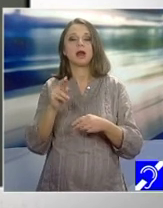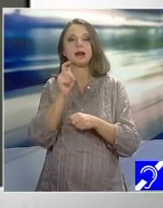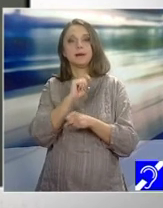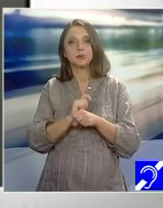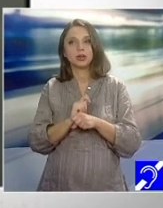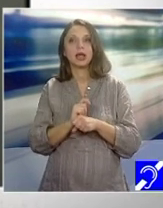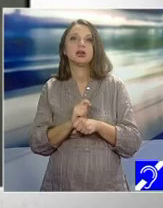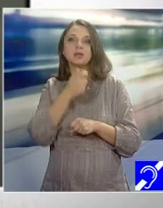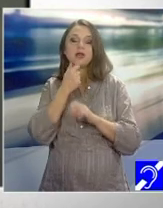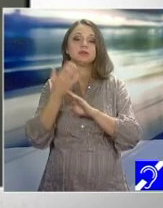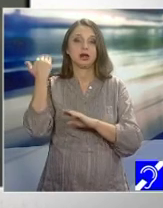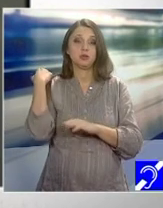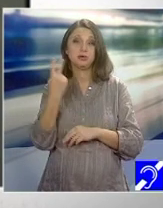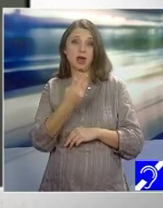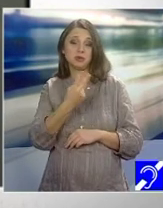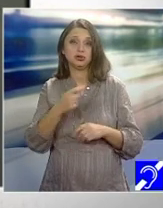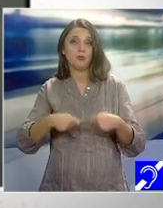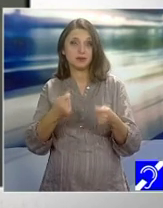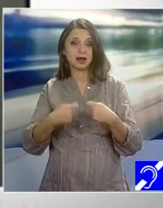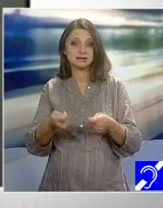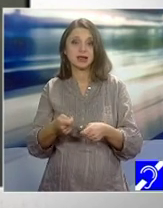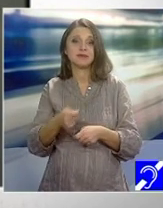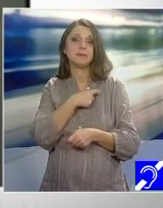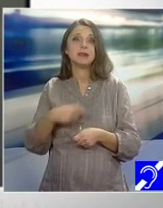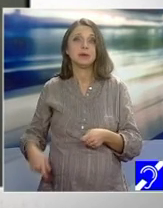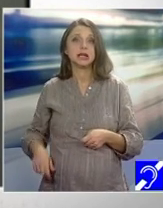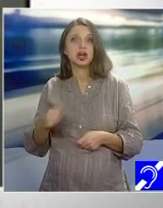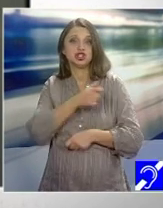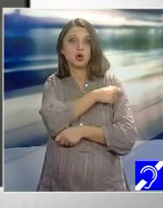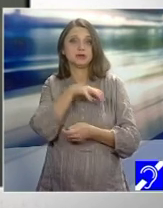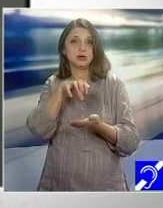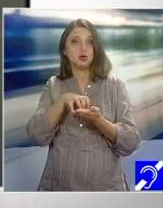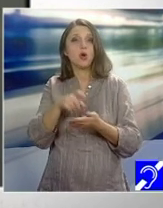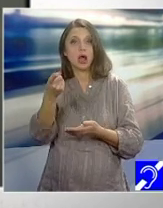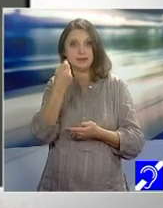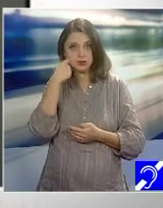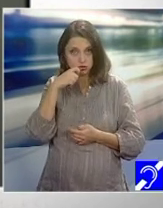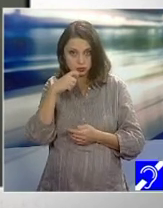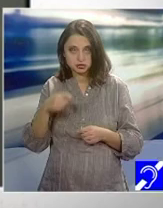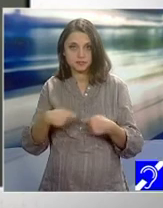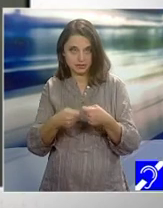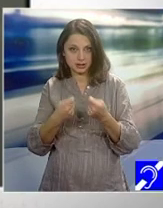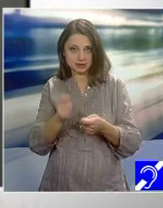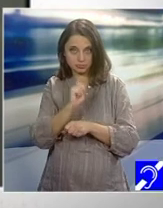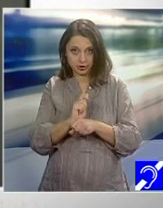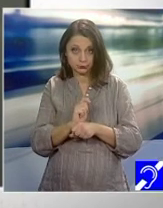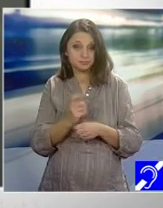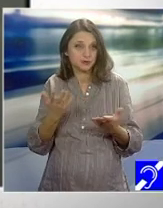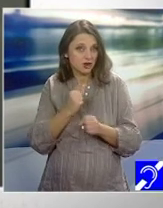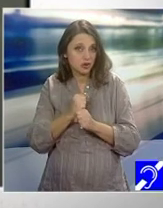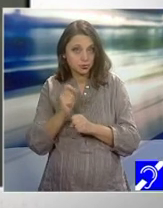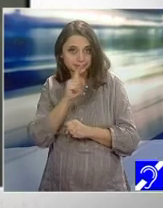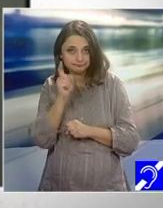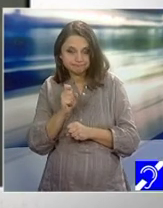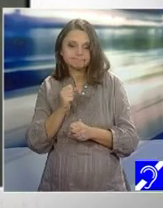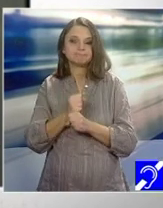de primăria și Consiliul Local Cluj-Napoca și au constat în crearea unui traseu